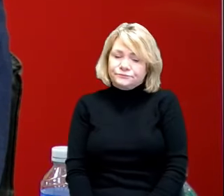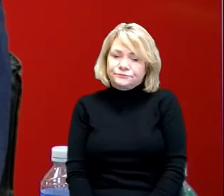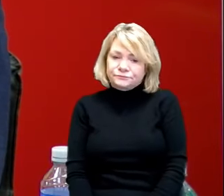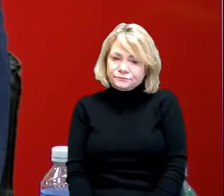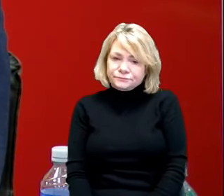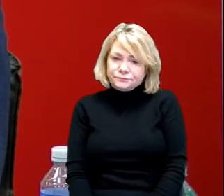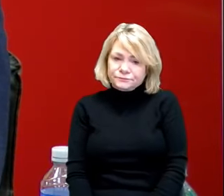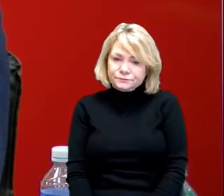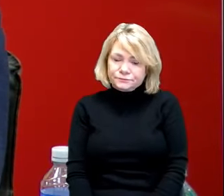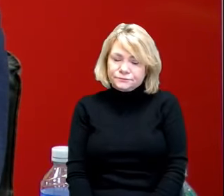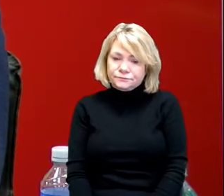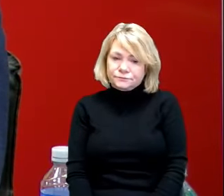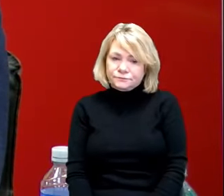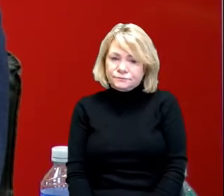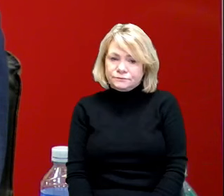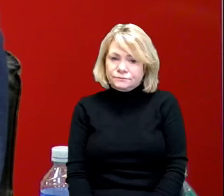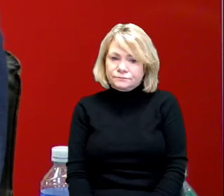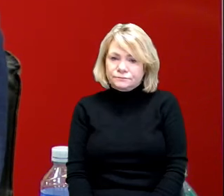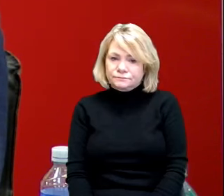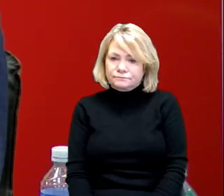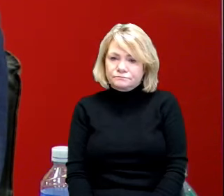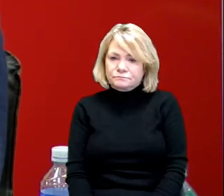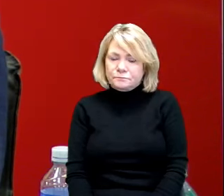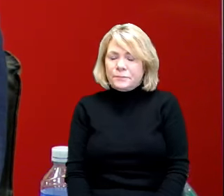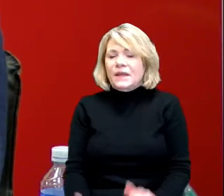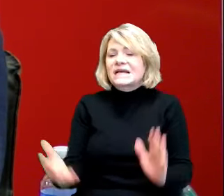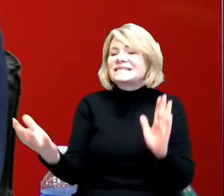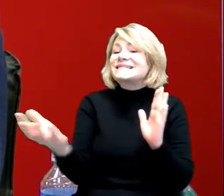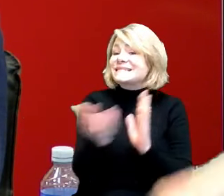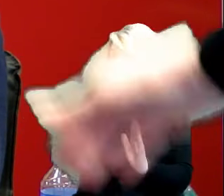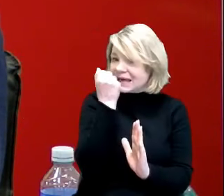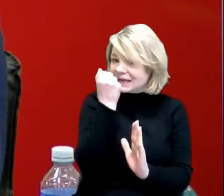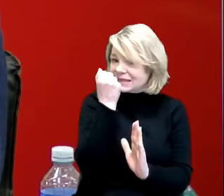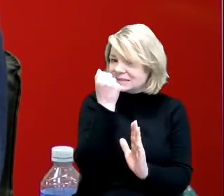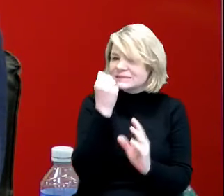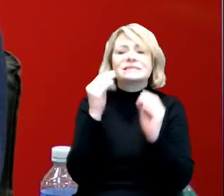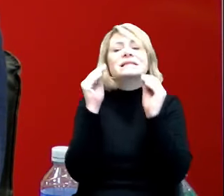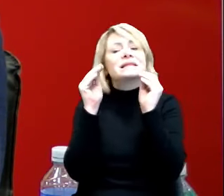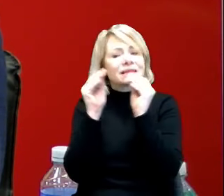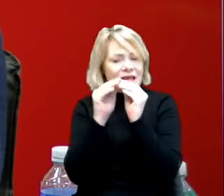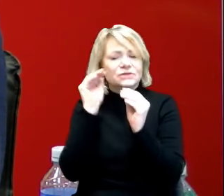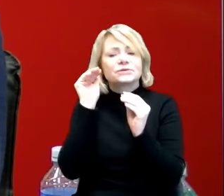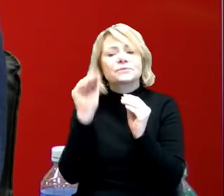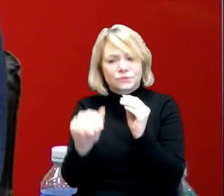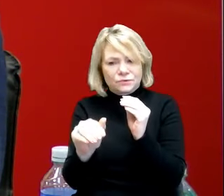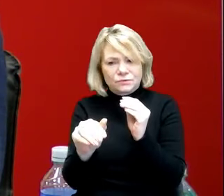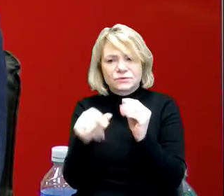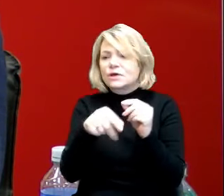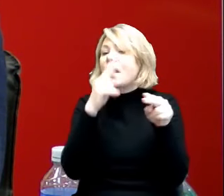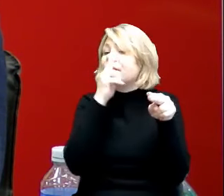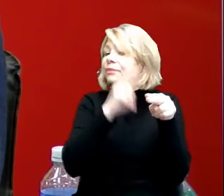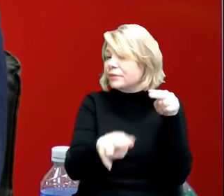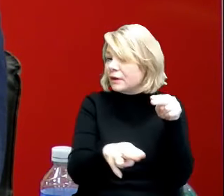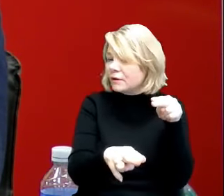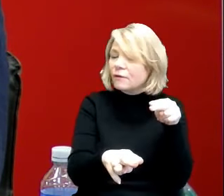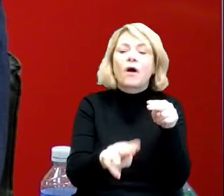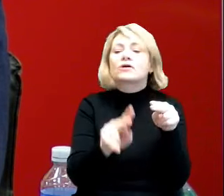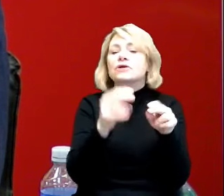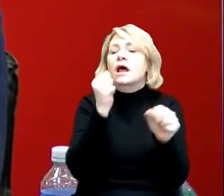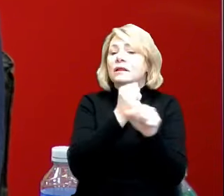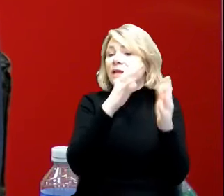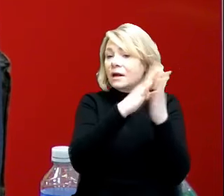a siekis pabrėšiu siekis 10.000 jisai tikrai niekur nedingo iš mūsų darbotvarkės